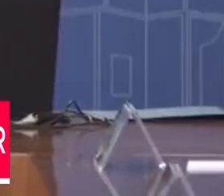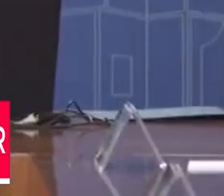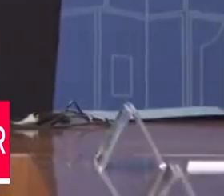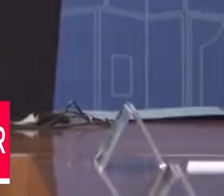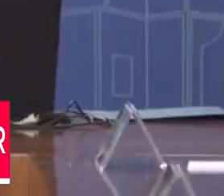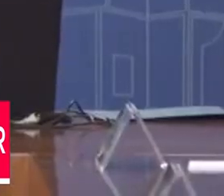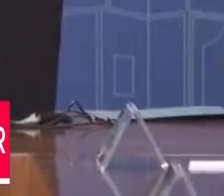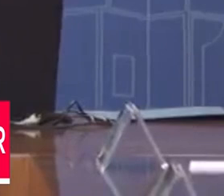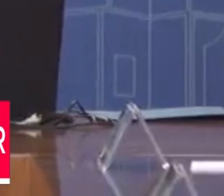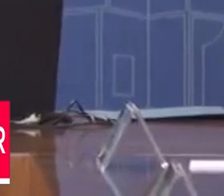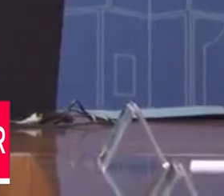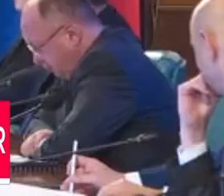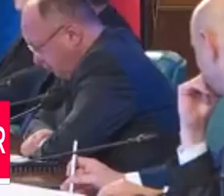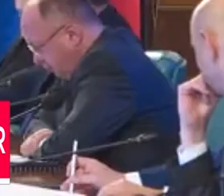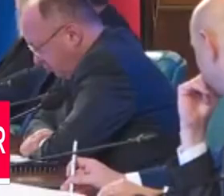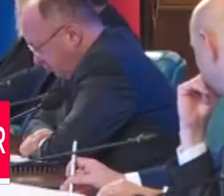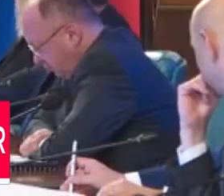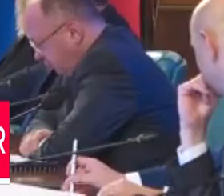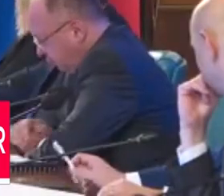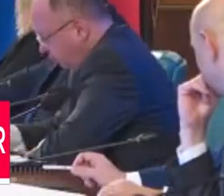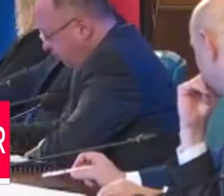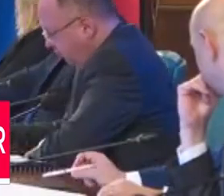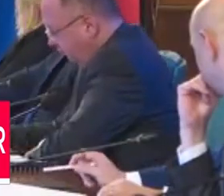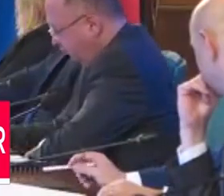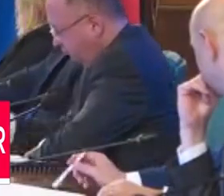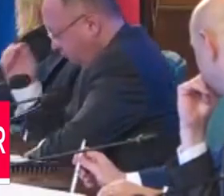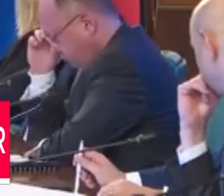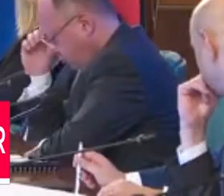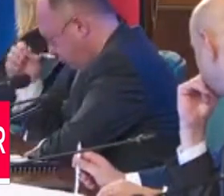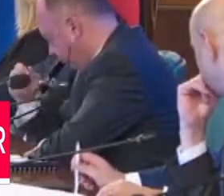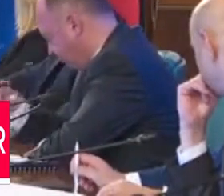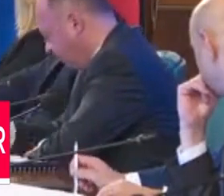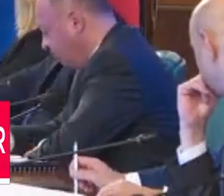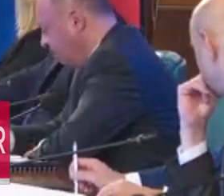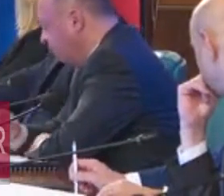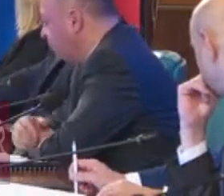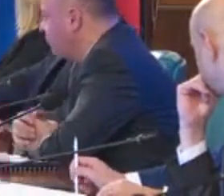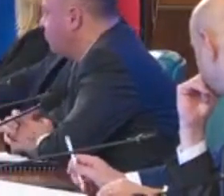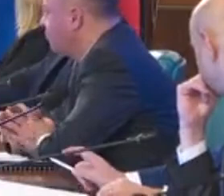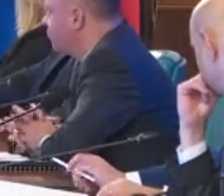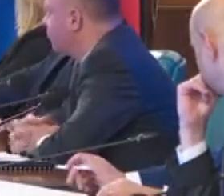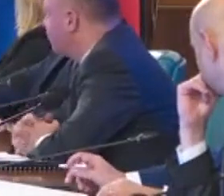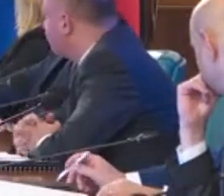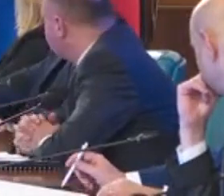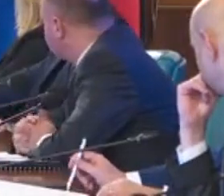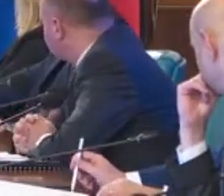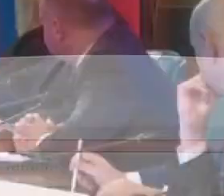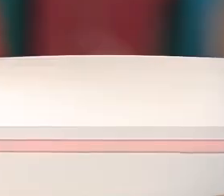informații relevante pentru decidenții politici. Acest lucru se va realiza într-un proces automat în funcție de anumite cuvinte cheie.